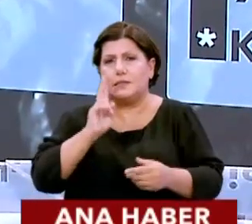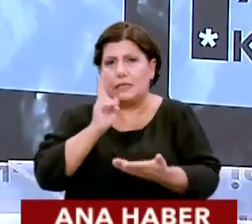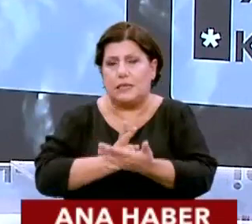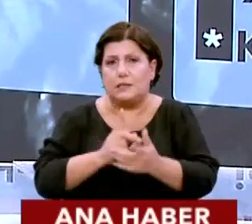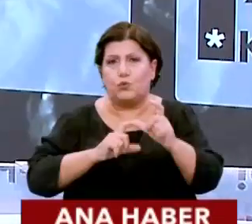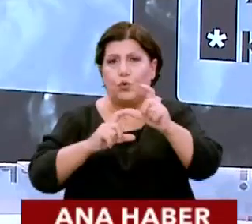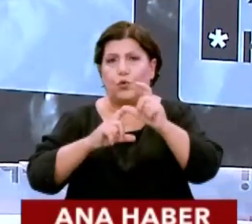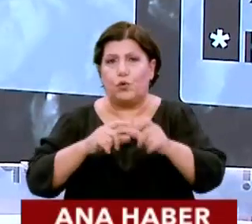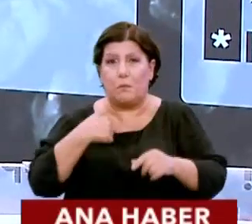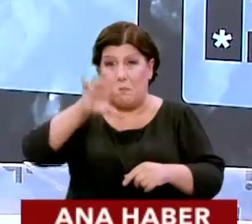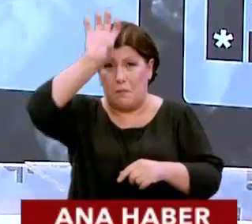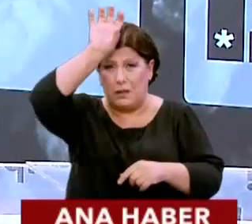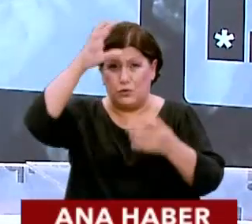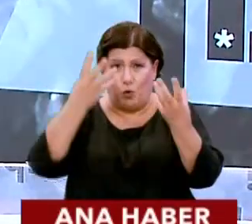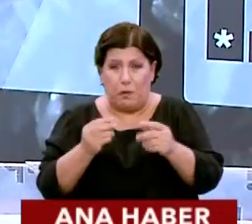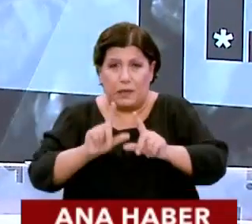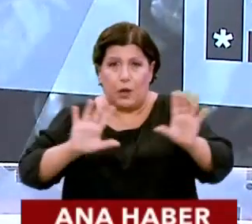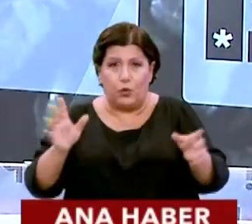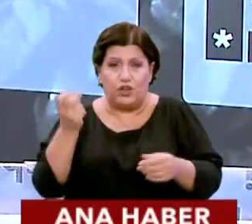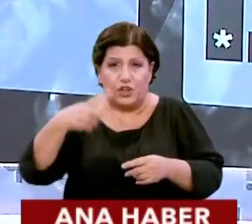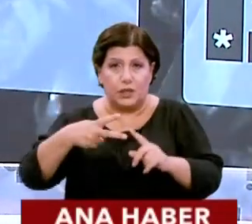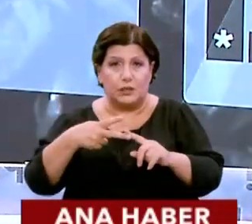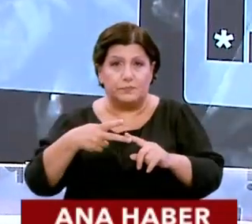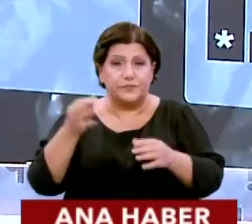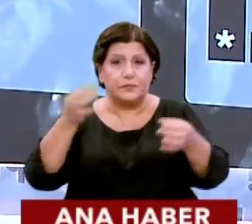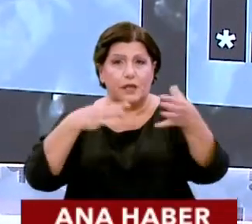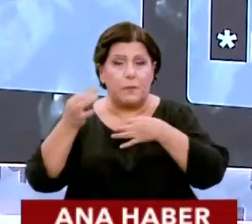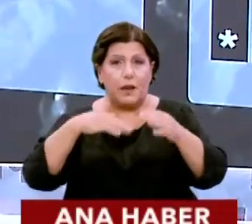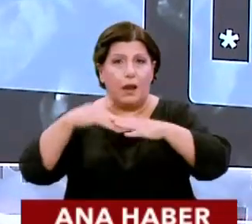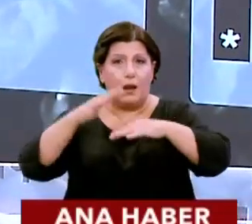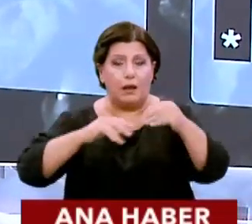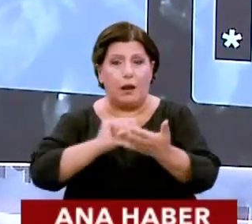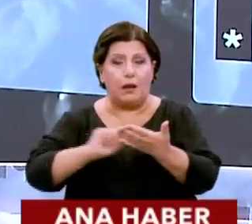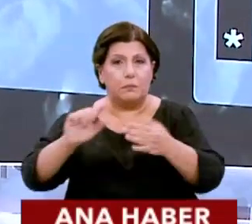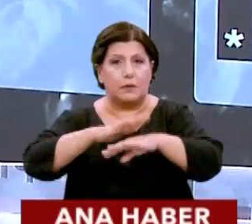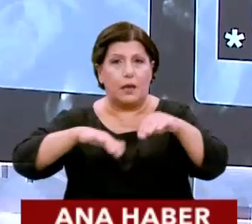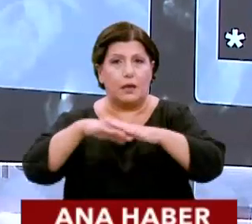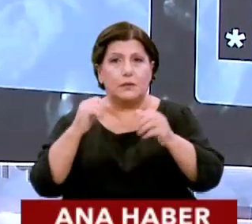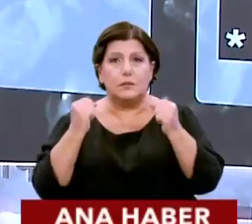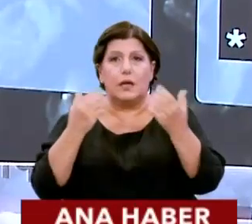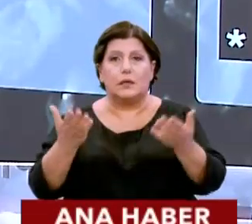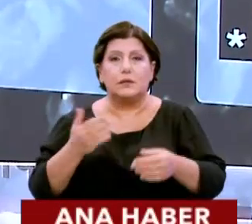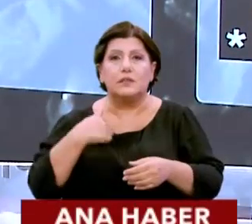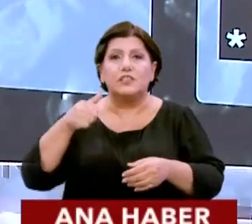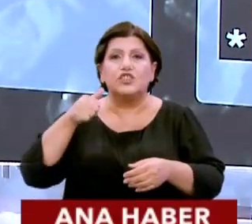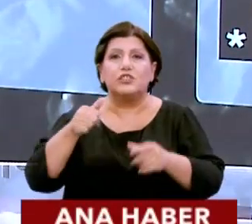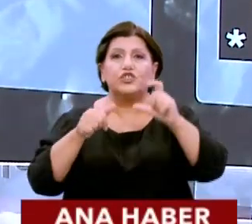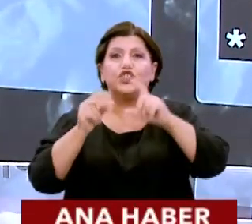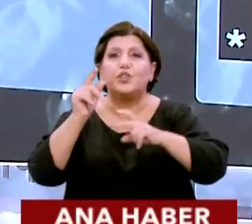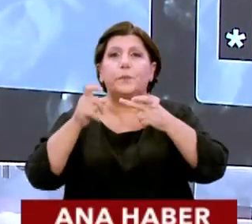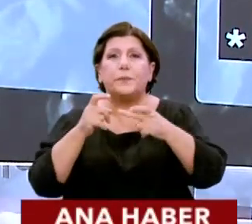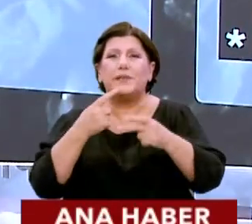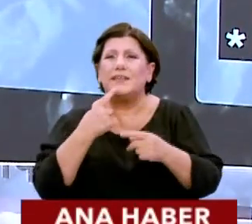gerek yok 2 az önce haberimizi de arkadaşlarım yazmış Ellerine kalemlerine sağlık çip neden çalışmadı